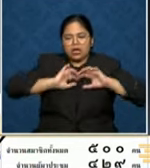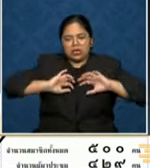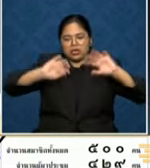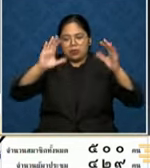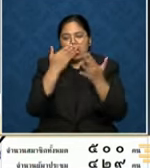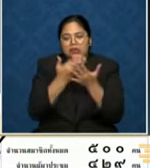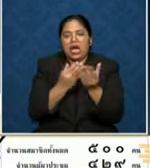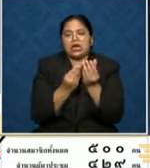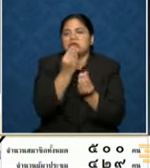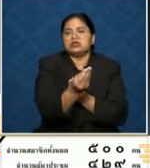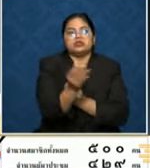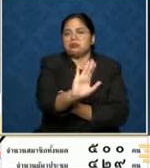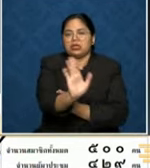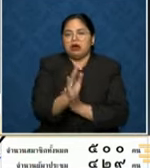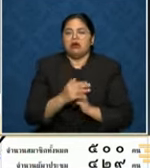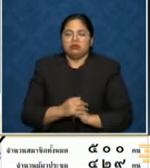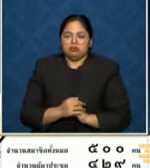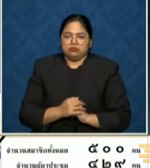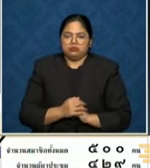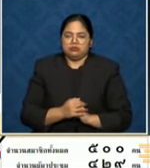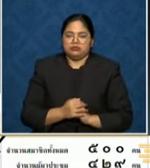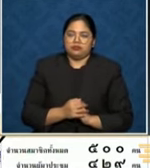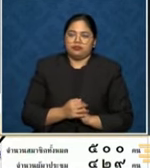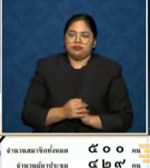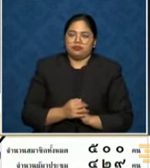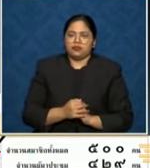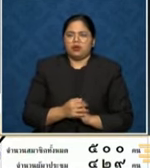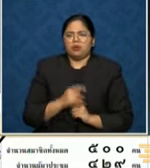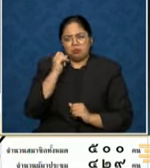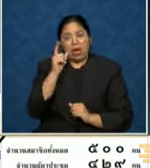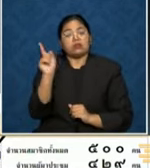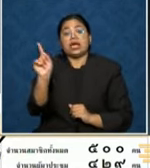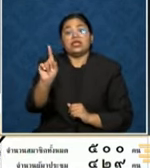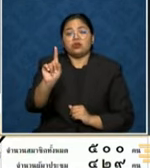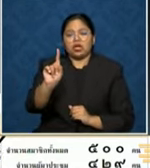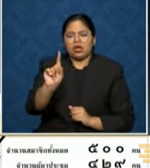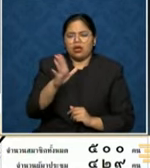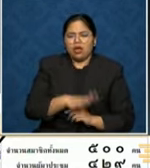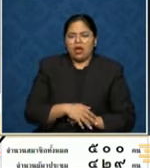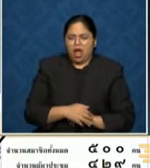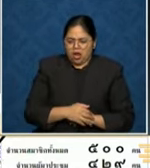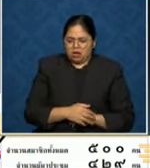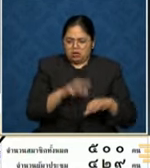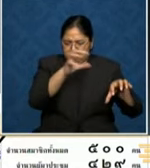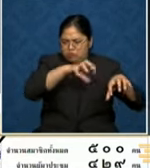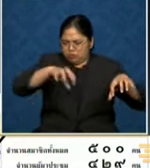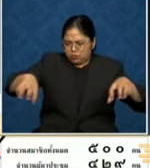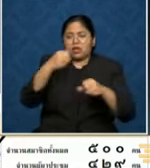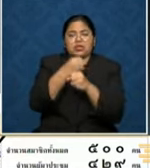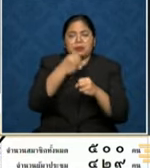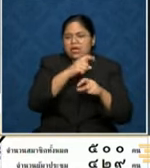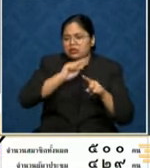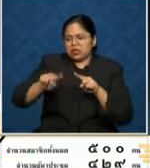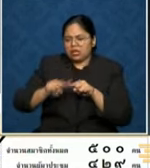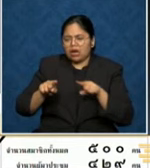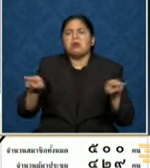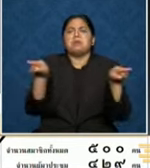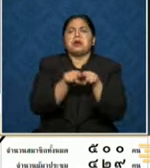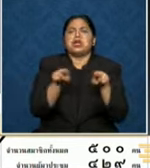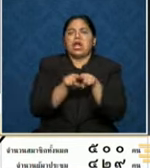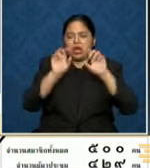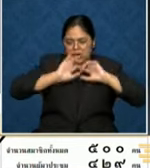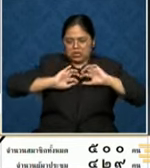นเงินครับท่านประธานครับผมเข้าใจว่ามีอีกหลายหน่วยงานที่มีลักษณะเดียวกันนี้รัฐบาลคงต้องดำเนินการ